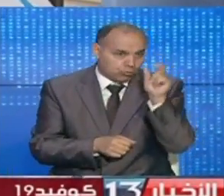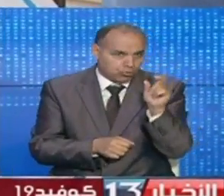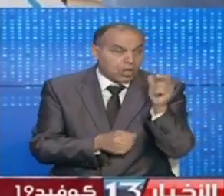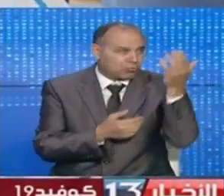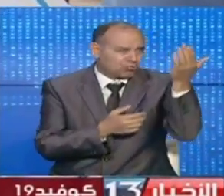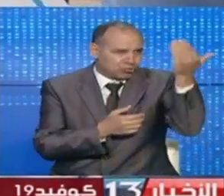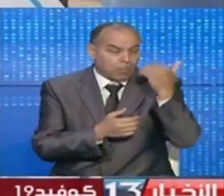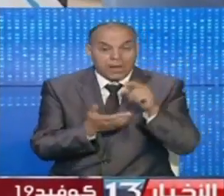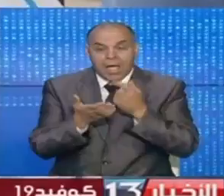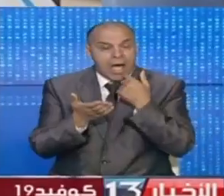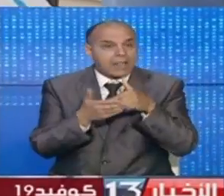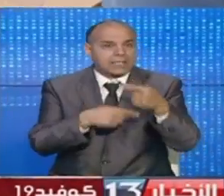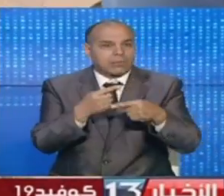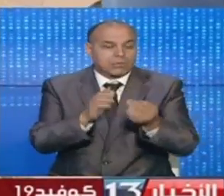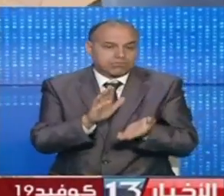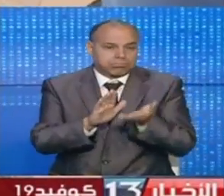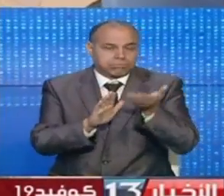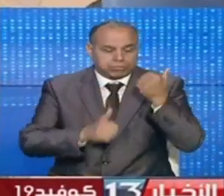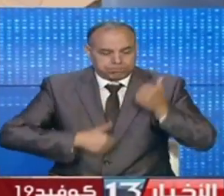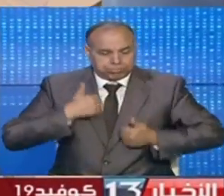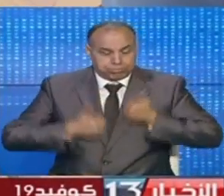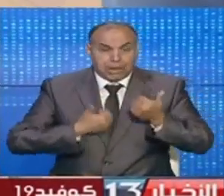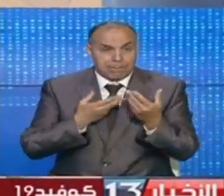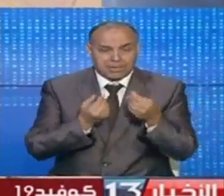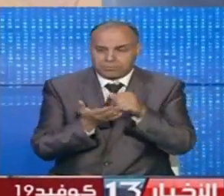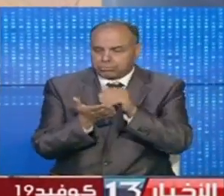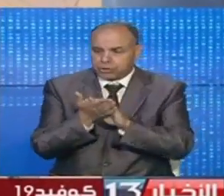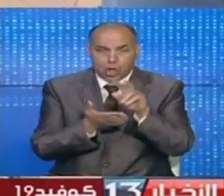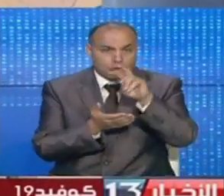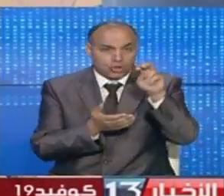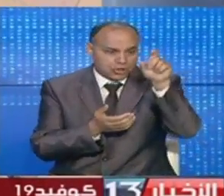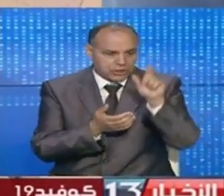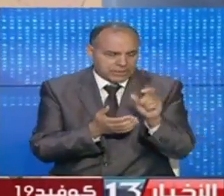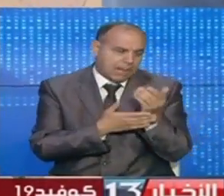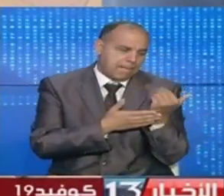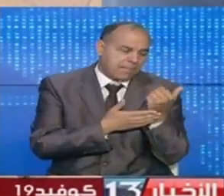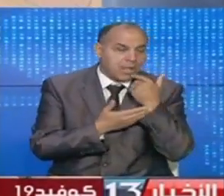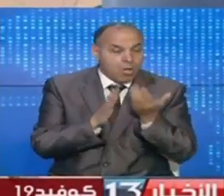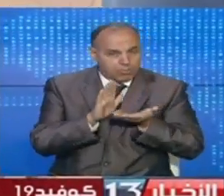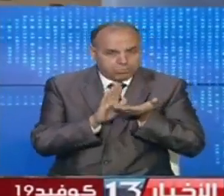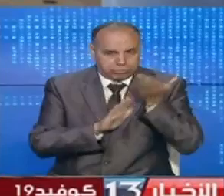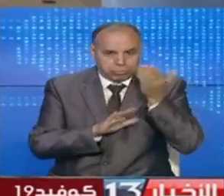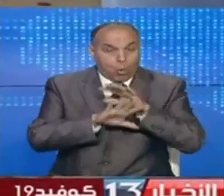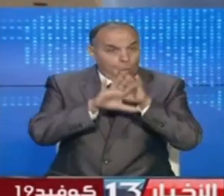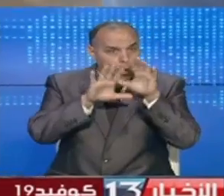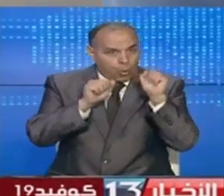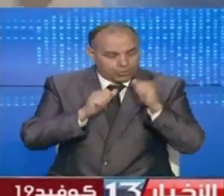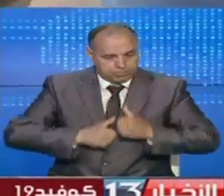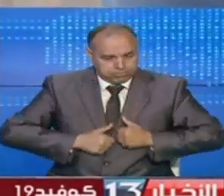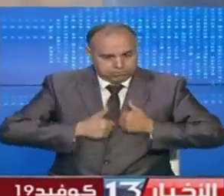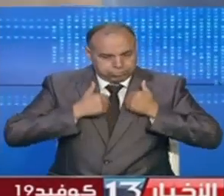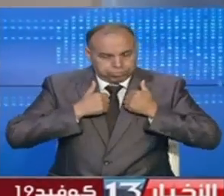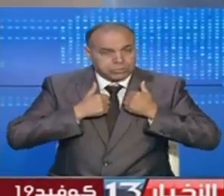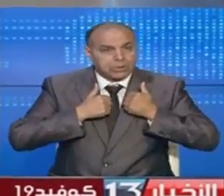وفدة، فيما يتواصل ارتفاع عدد المتعافين بعد تسجيل 20 حالة يوم أمس، ليرتفع بذلك العدد الجملي